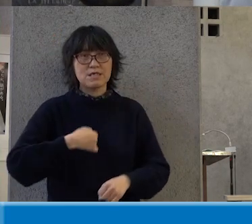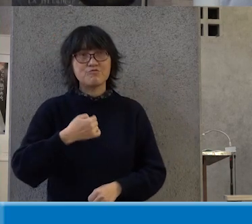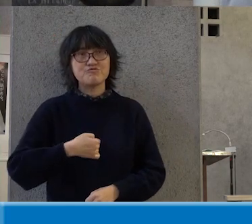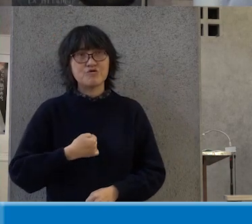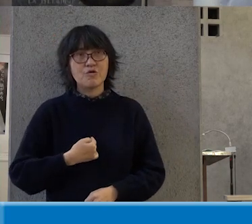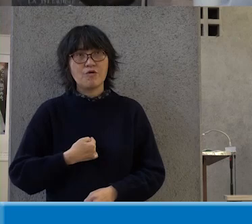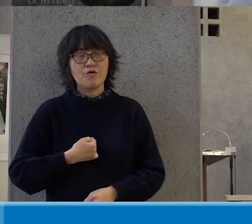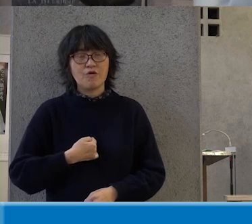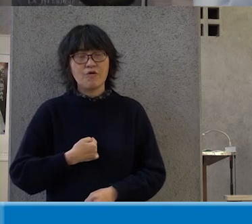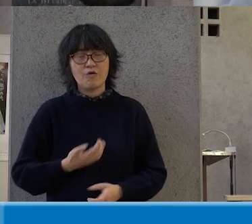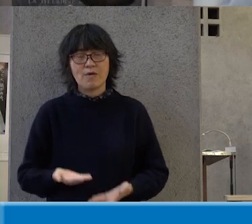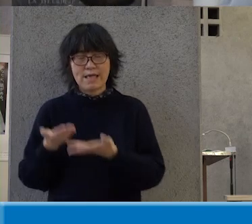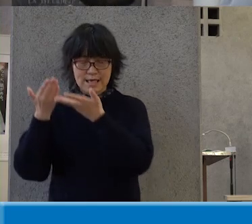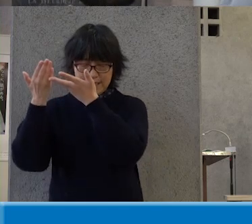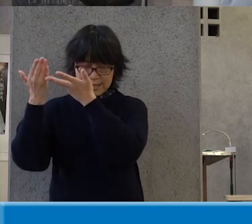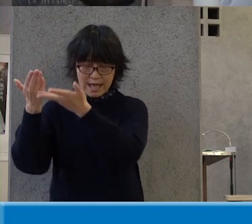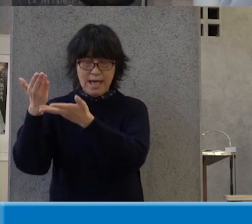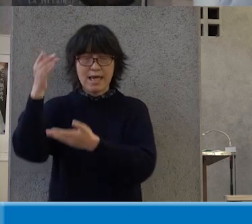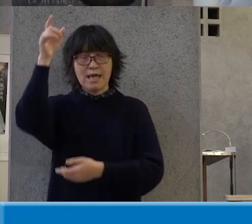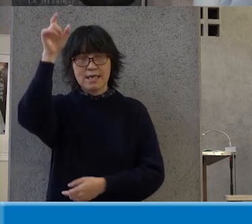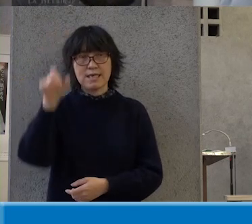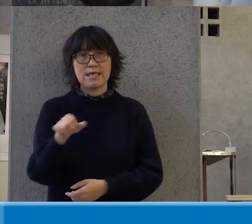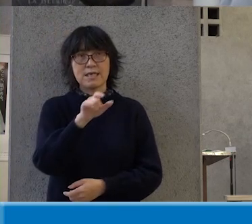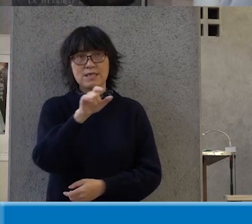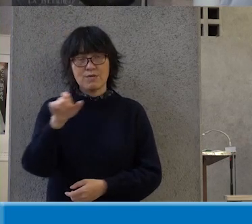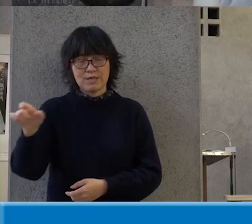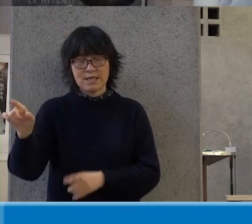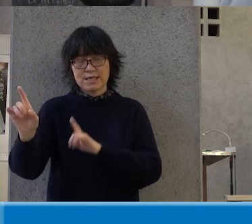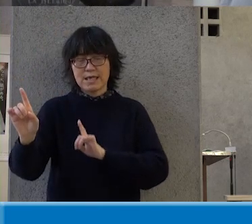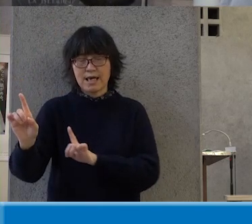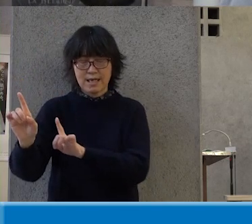を渡してキリストに従い、